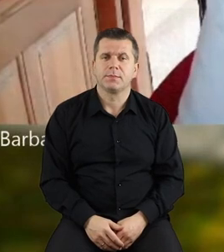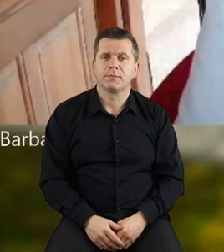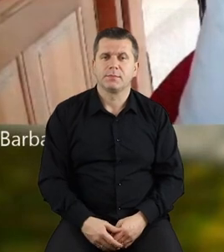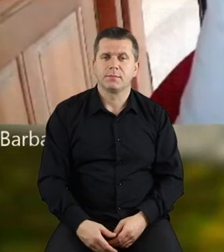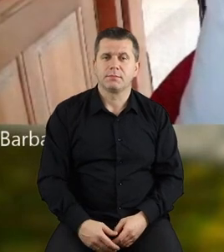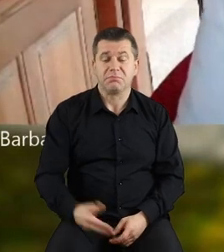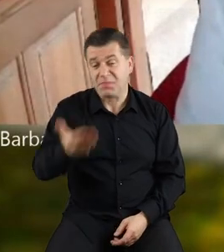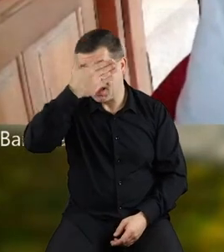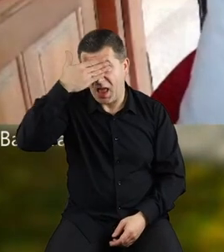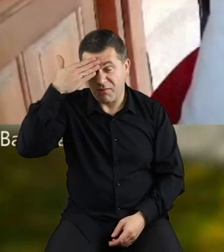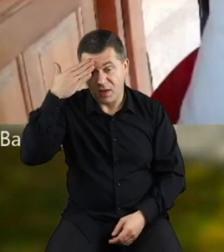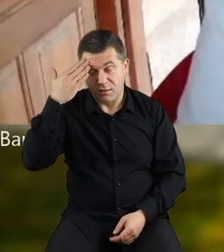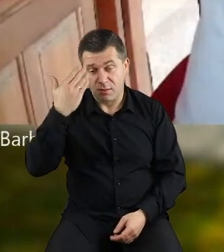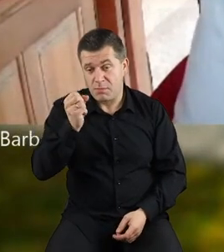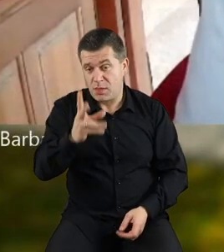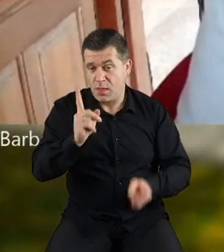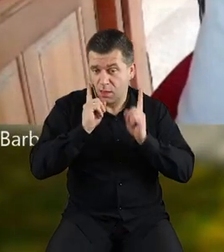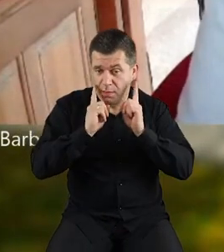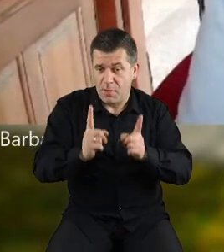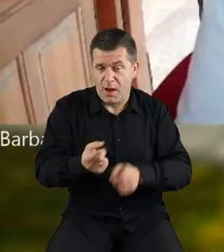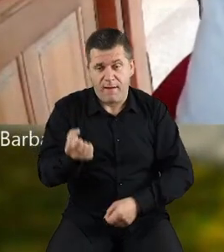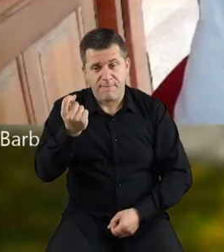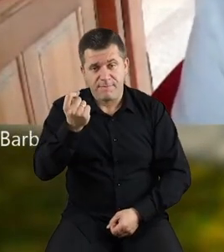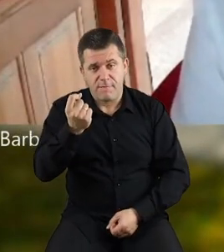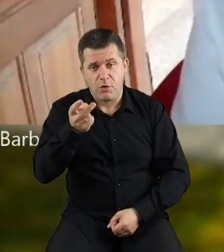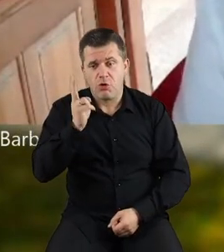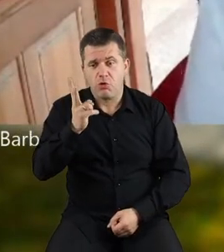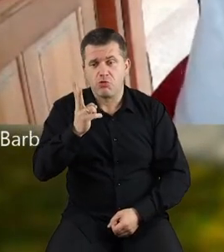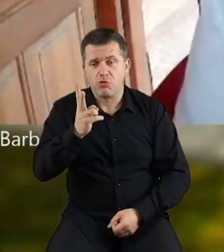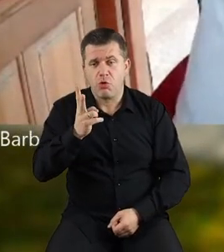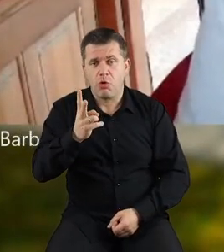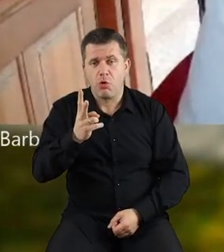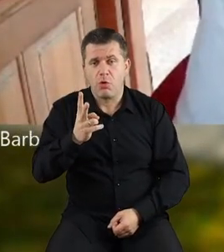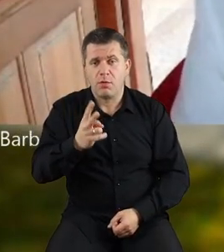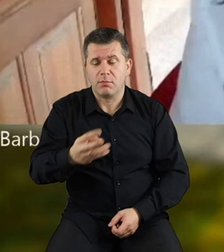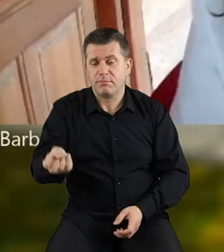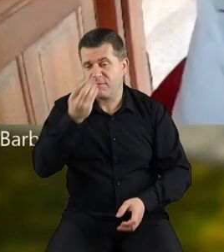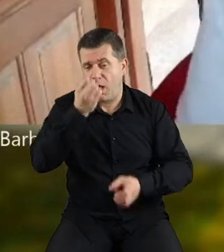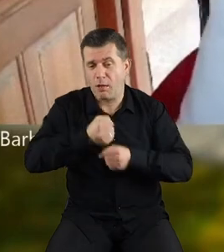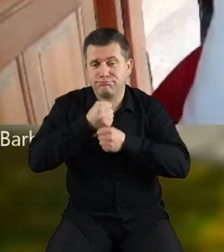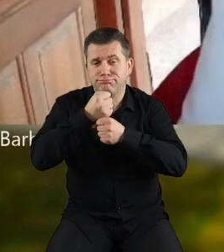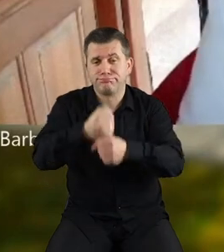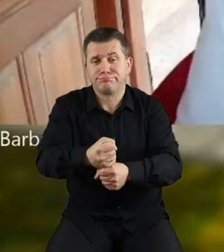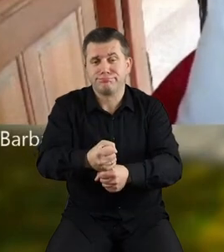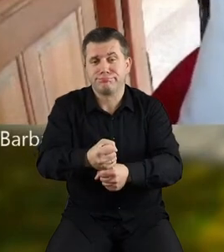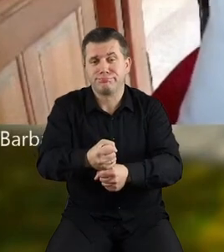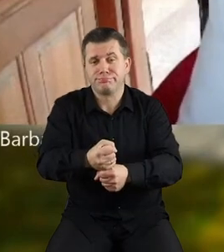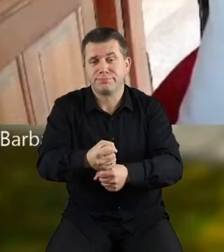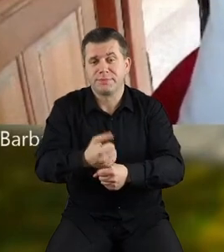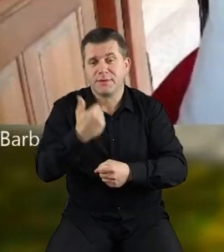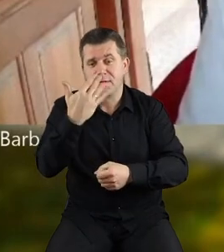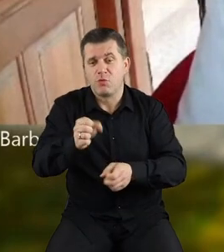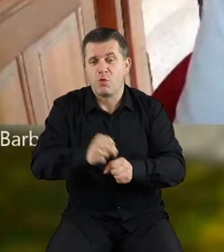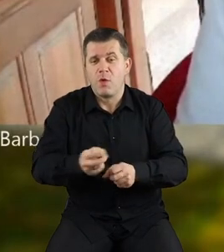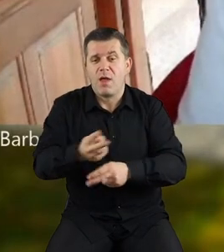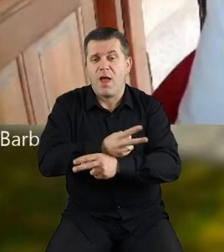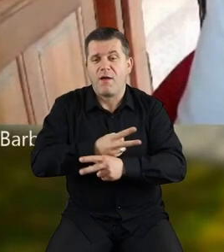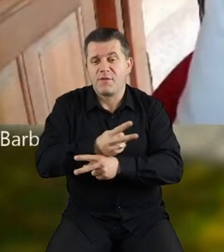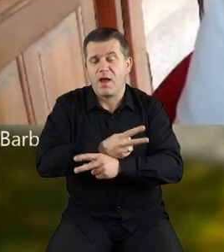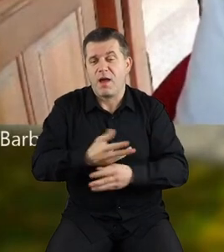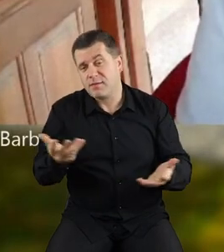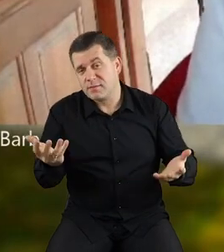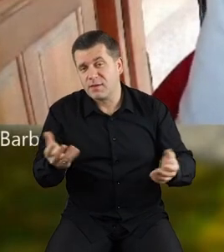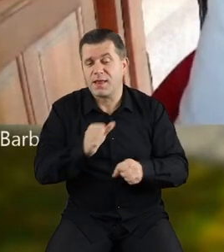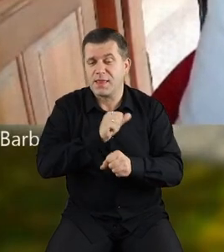Natomiast nie wiadomo tak naprawdę, czy za chwilę ktoś z bukiecikiem kwiatków nie wpadnie do